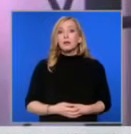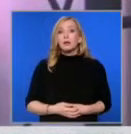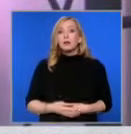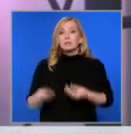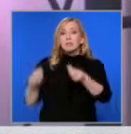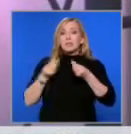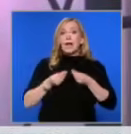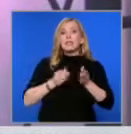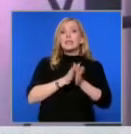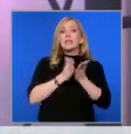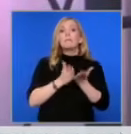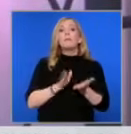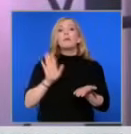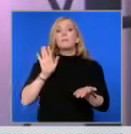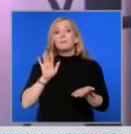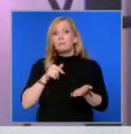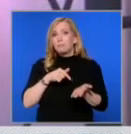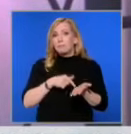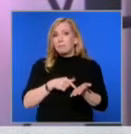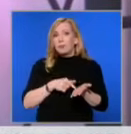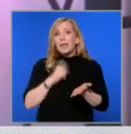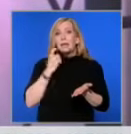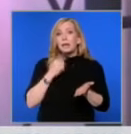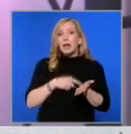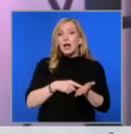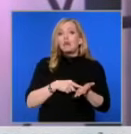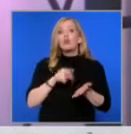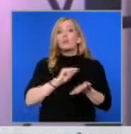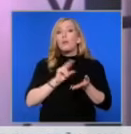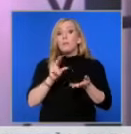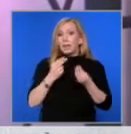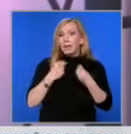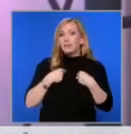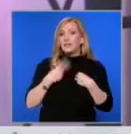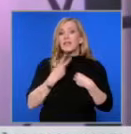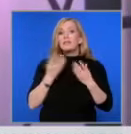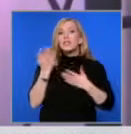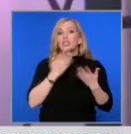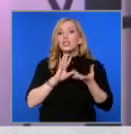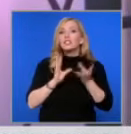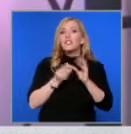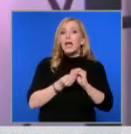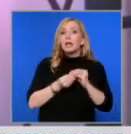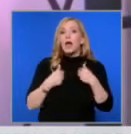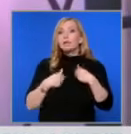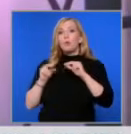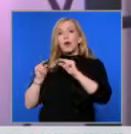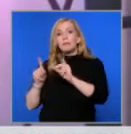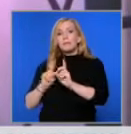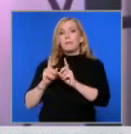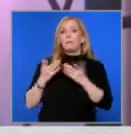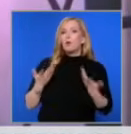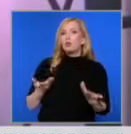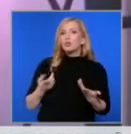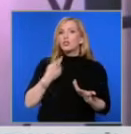му и Библия, и Псалтир. Защото казва, Алексей, трябва да ги четеш заедно, иначе няма смисъл. Аз му казвам, не